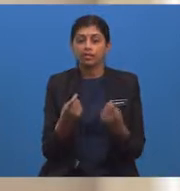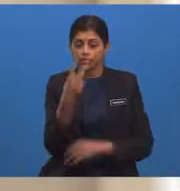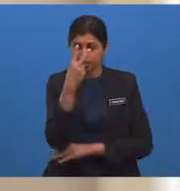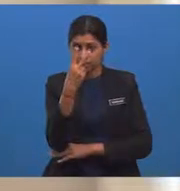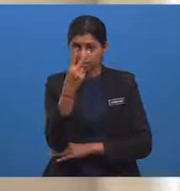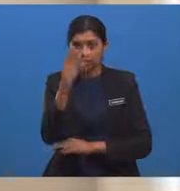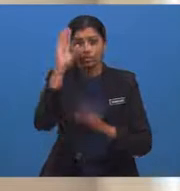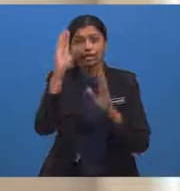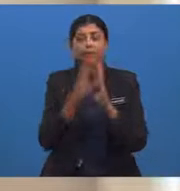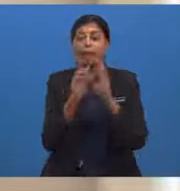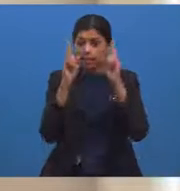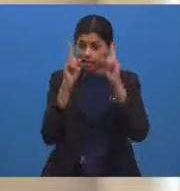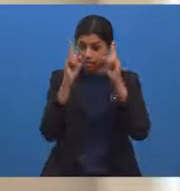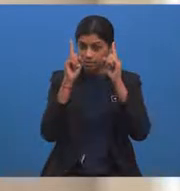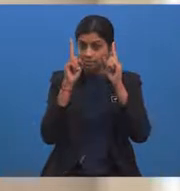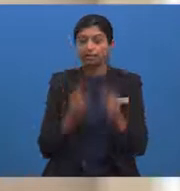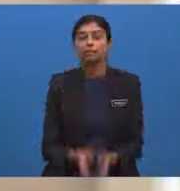sedang ditayangkan di skrin sekarang.